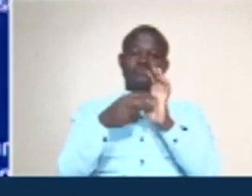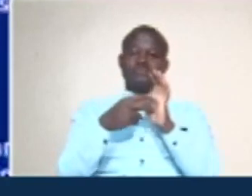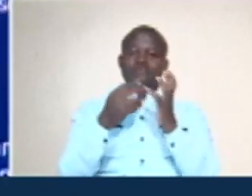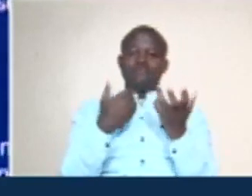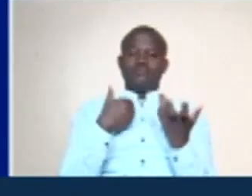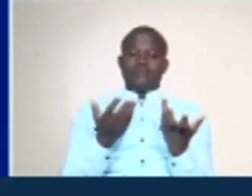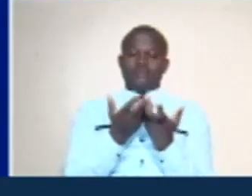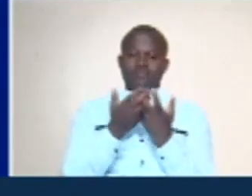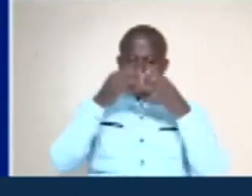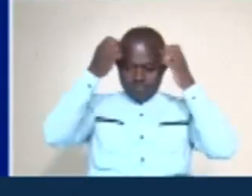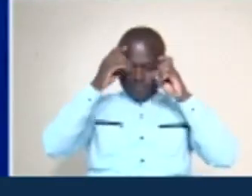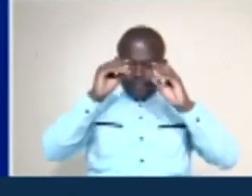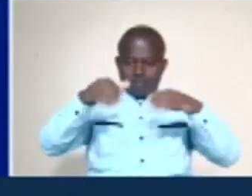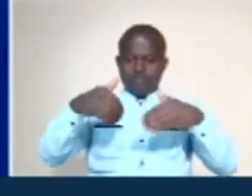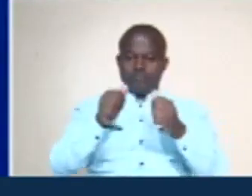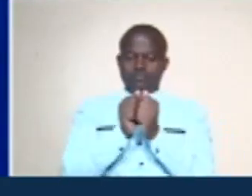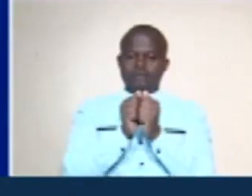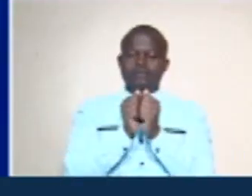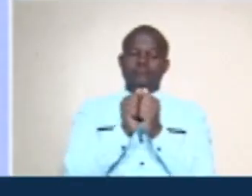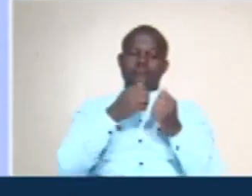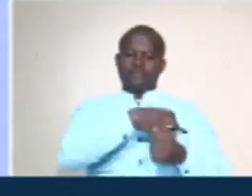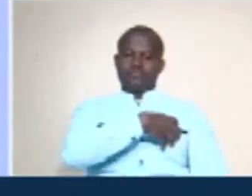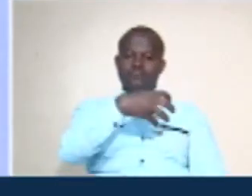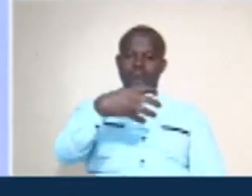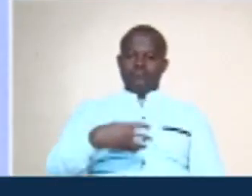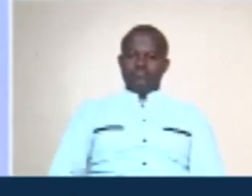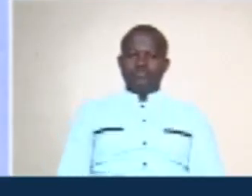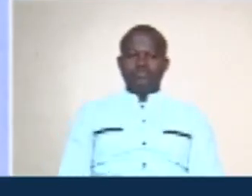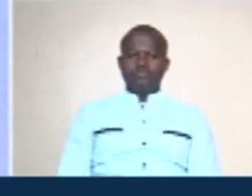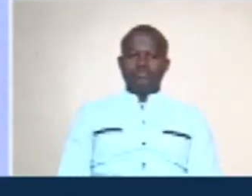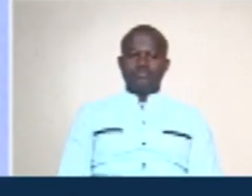isano n'uburezi, ubuhinzi ndetse n'ubukungu.